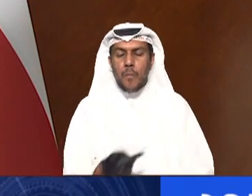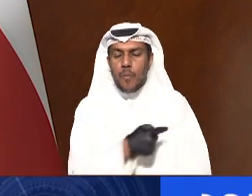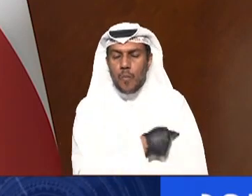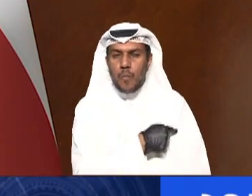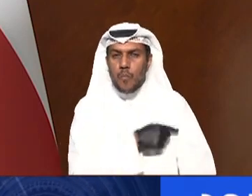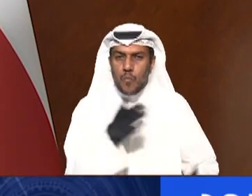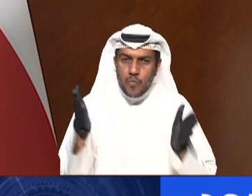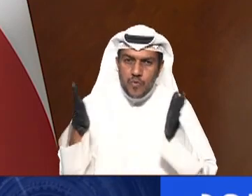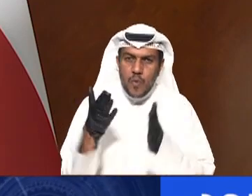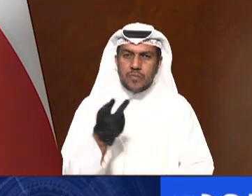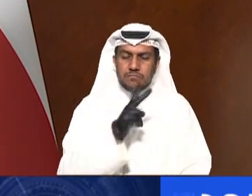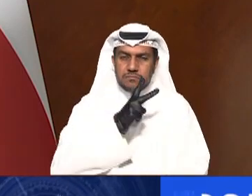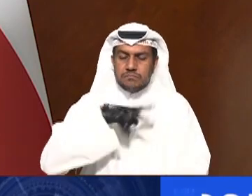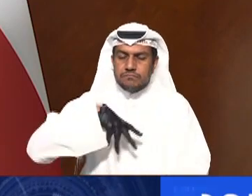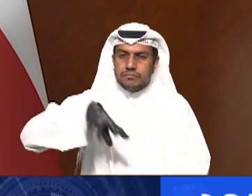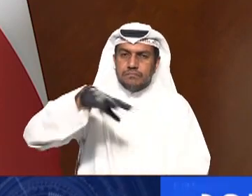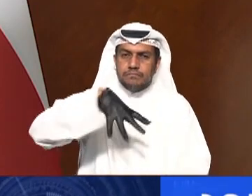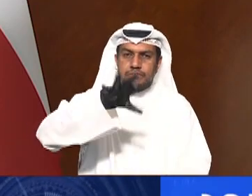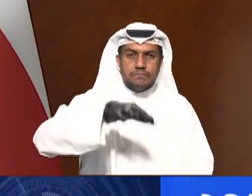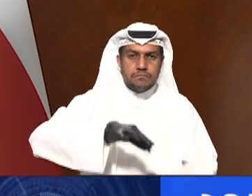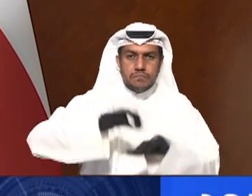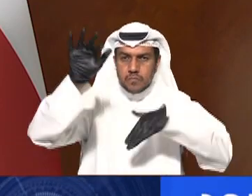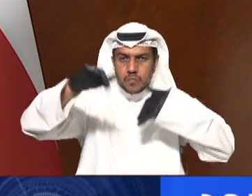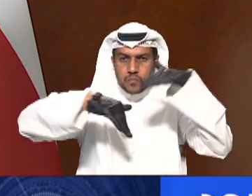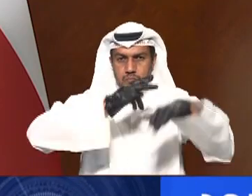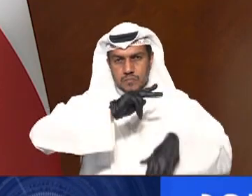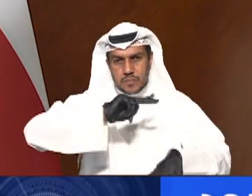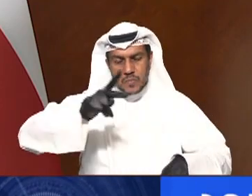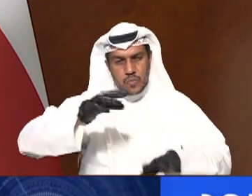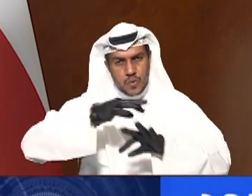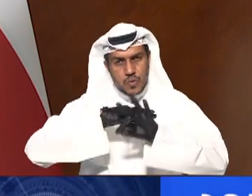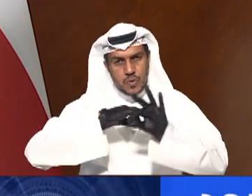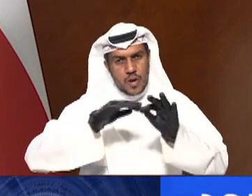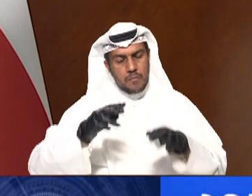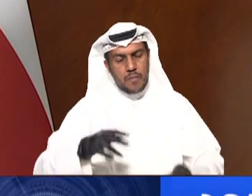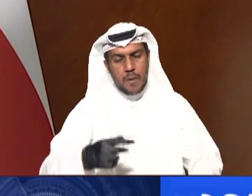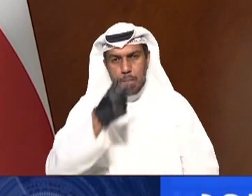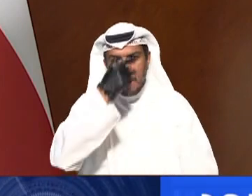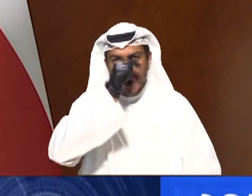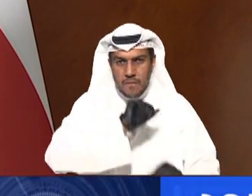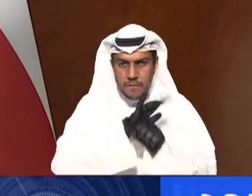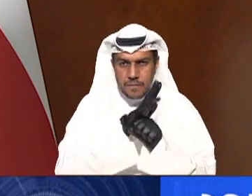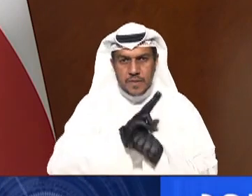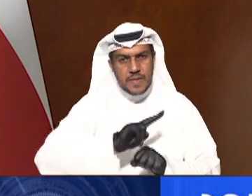والمستوصفات للمراجعين والأمراض الأخرى.